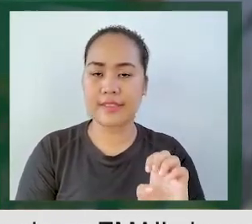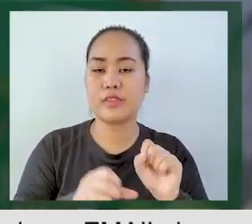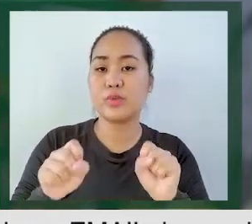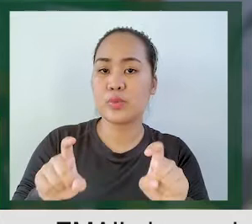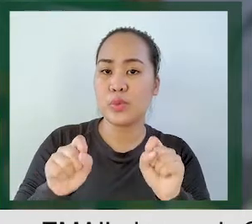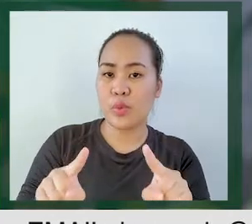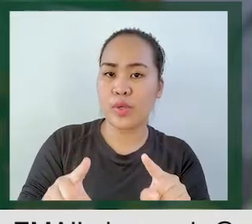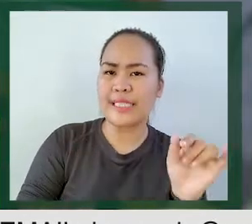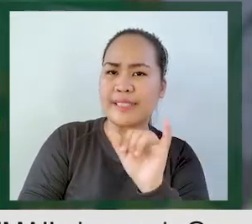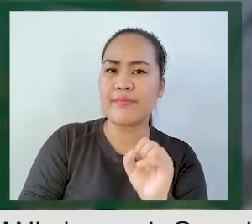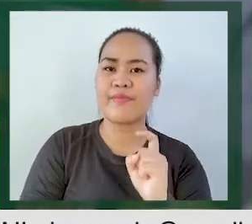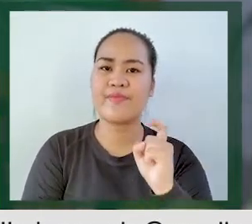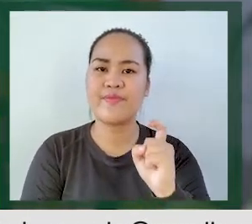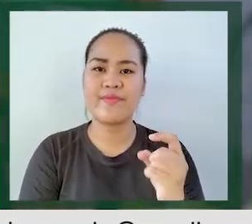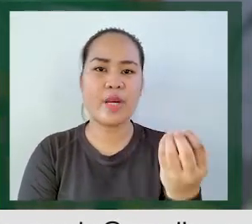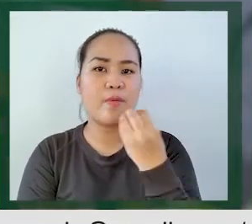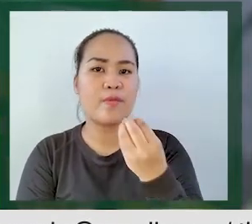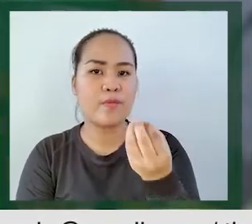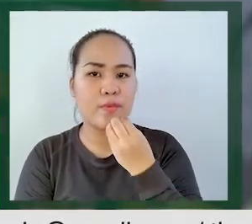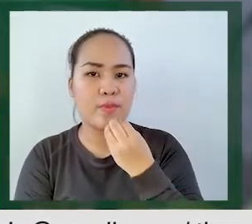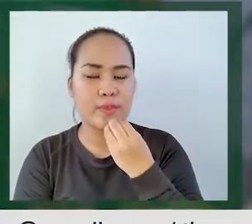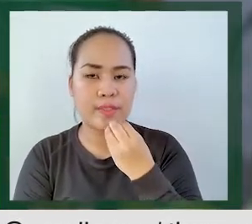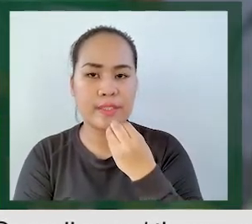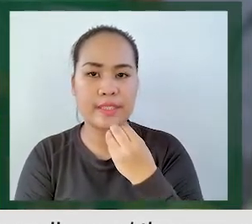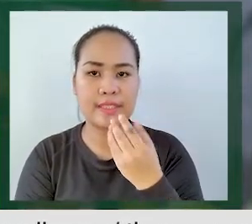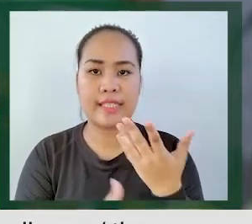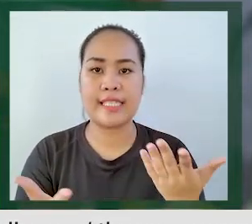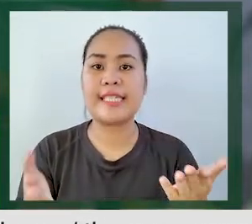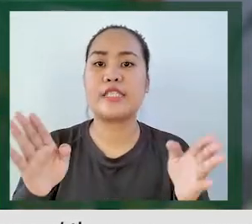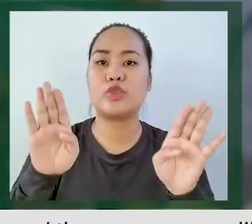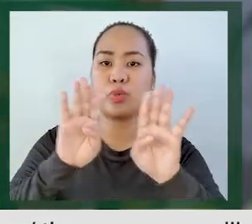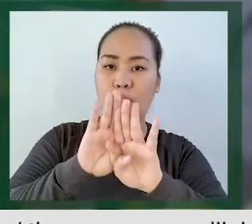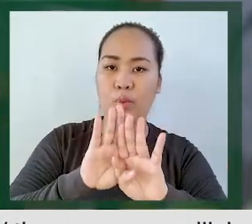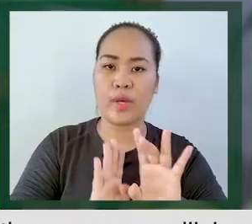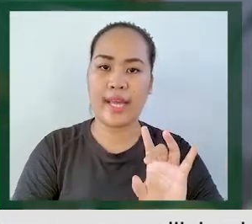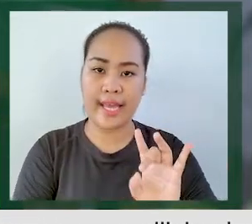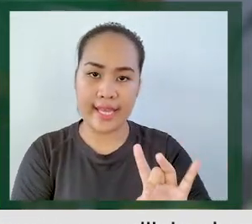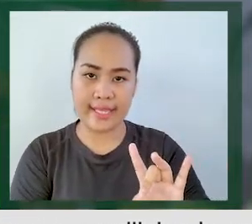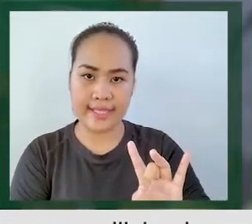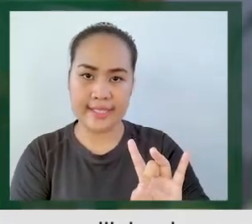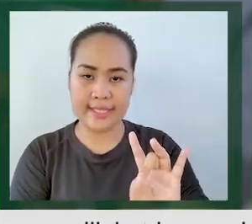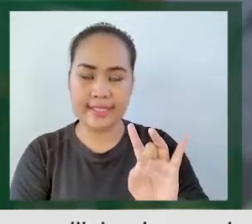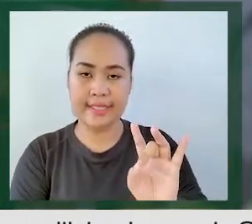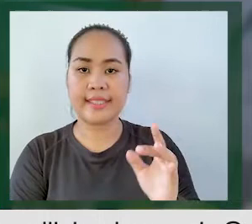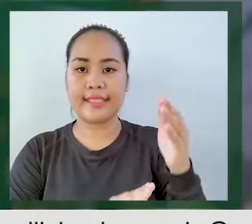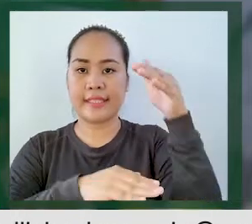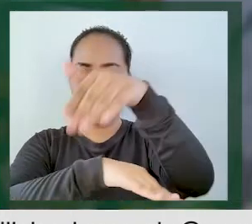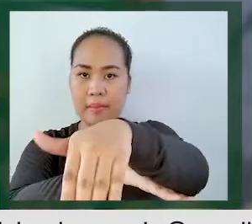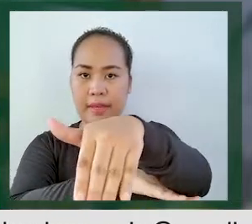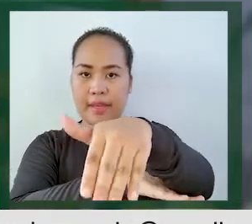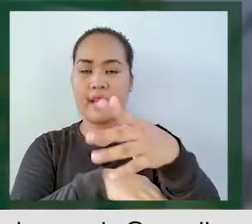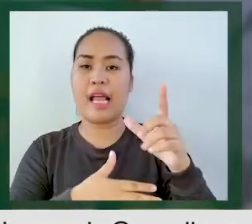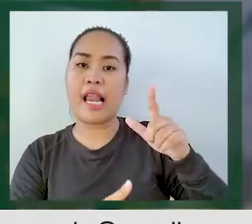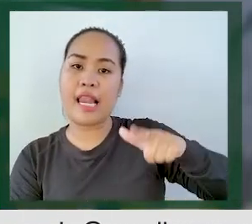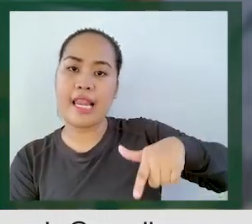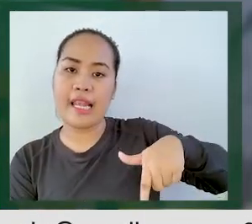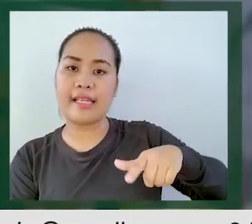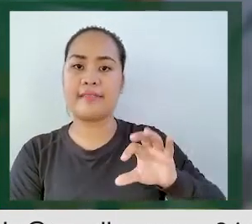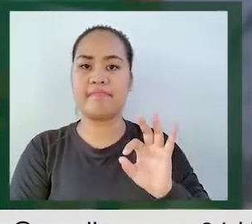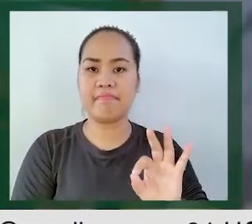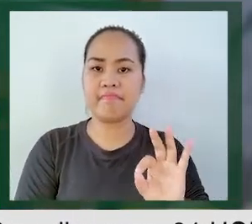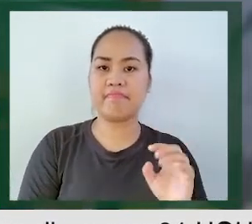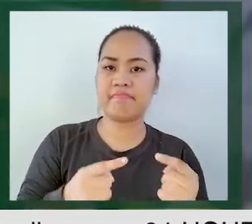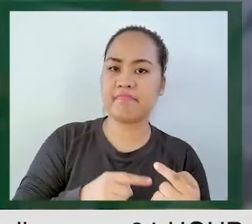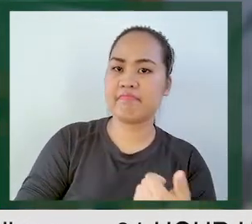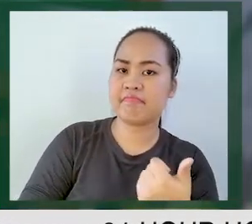chains. Karamihan po sa kanila, sarado by 8 o'clock. Pinaka-late na po siguro yung 9, no, or 10, no,